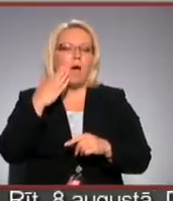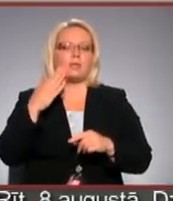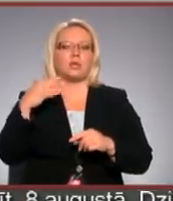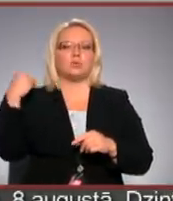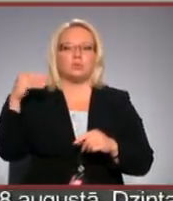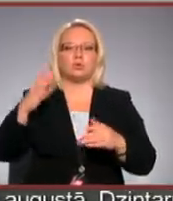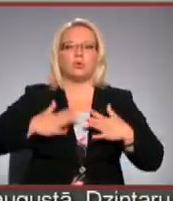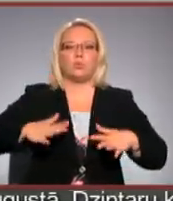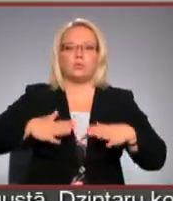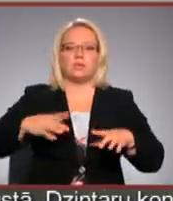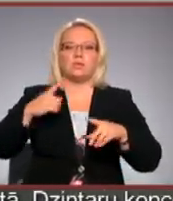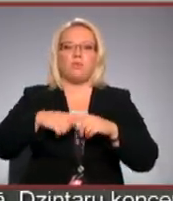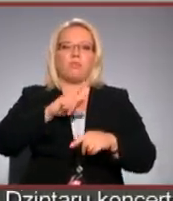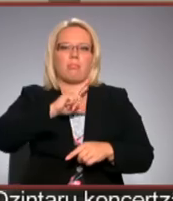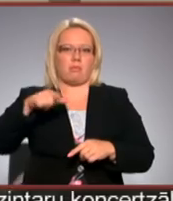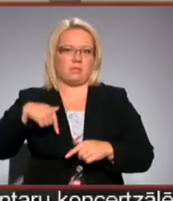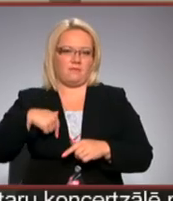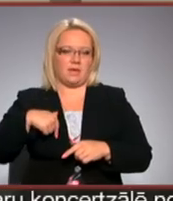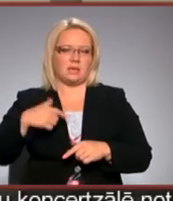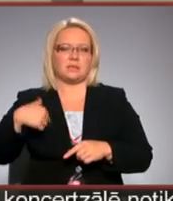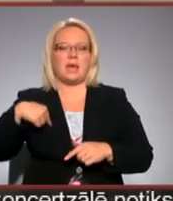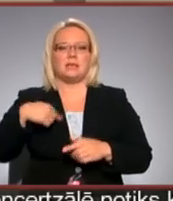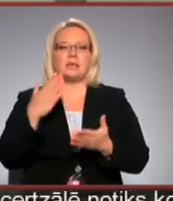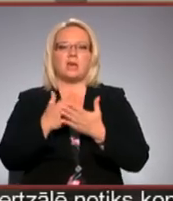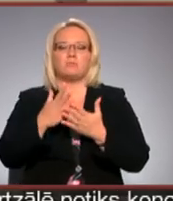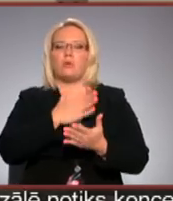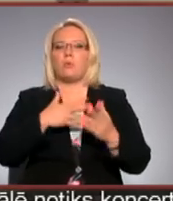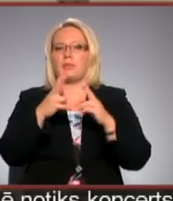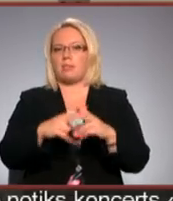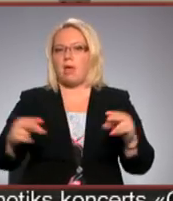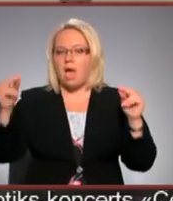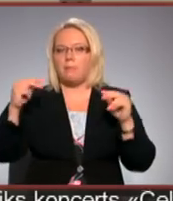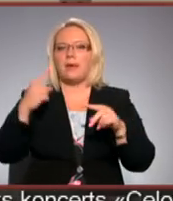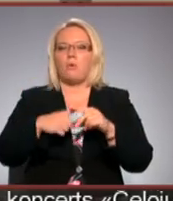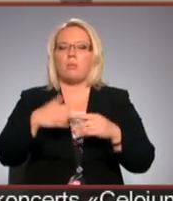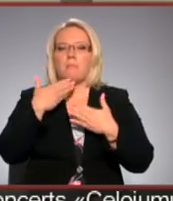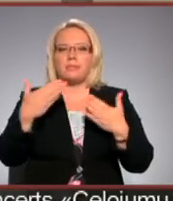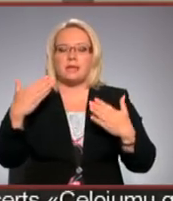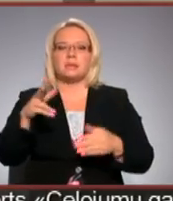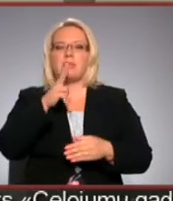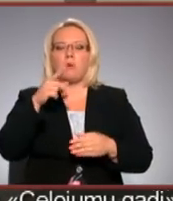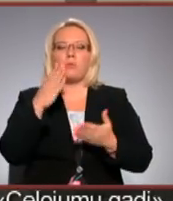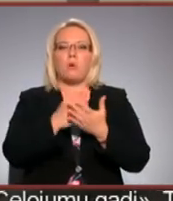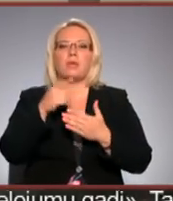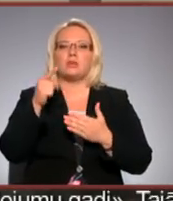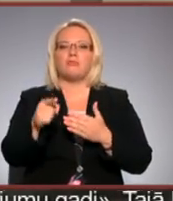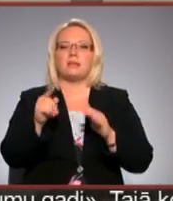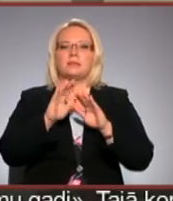Grūzijas, Pakistānas un Latvijas. Es esmu ļoti laimīga un pateicīga, ka Daugavpilī notiek šāds simpozijs,